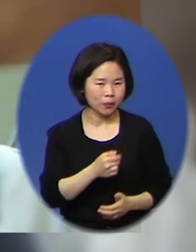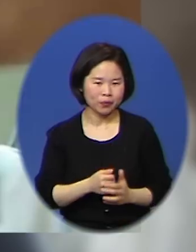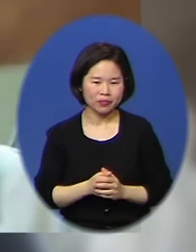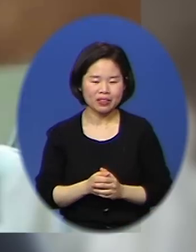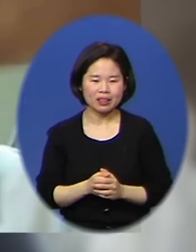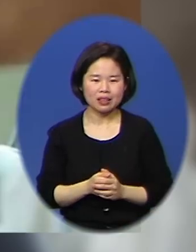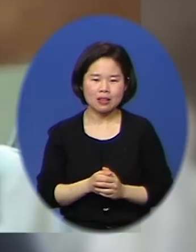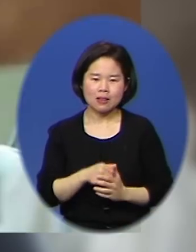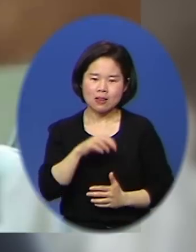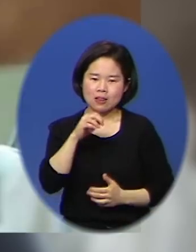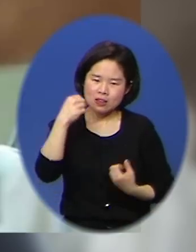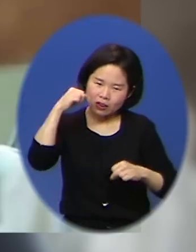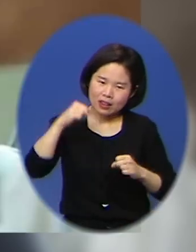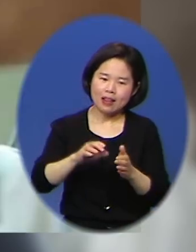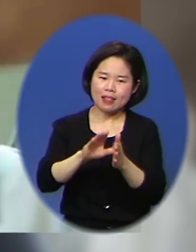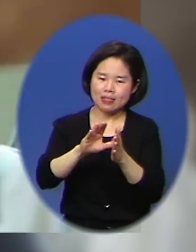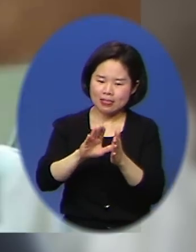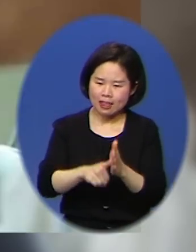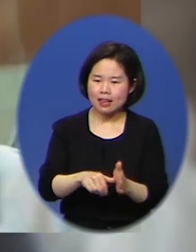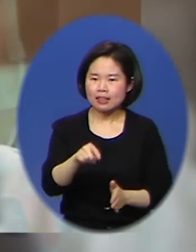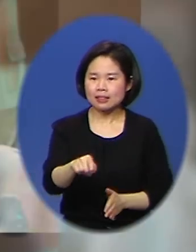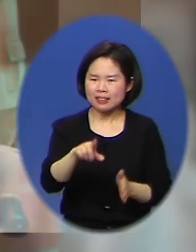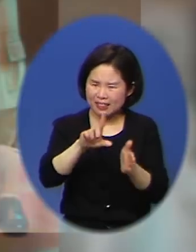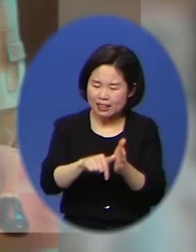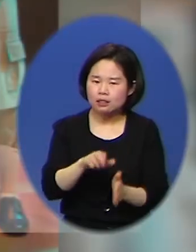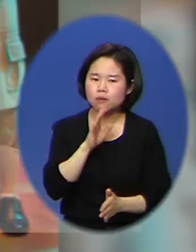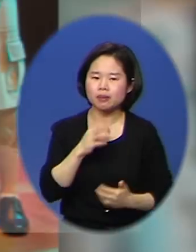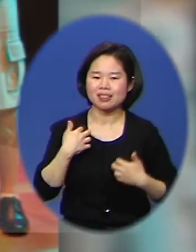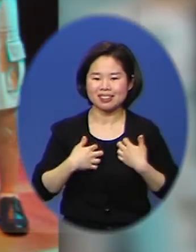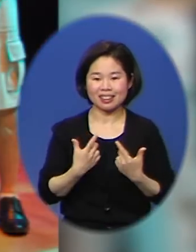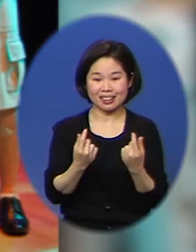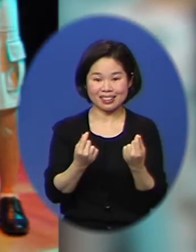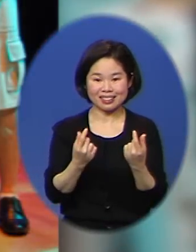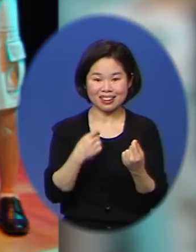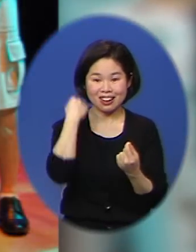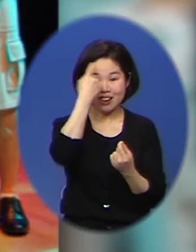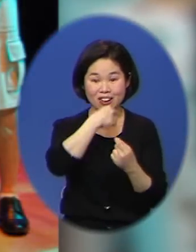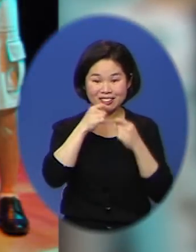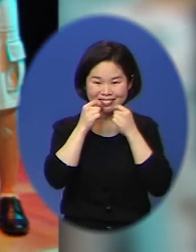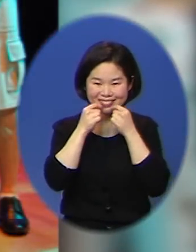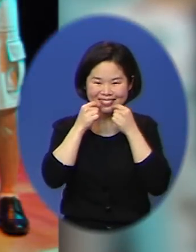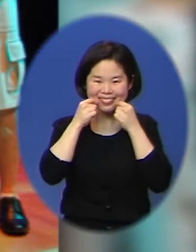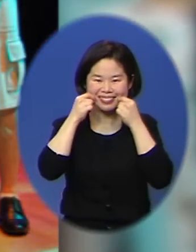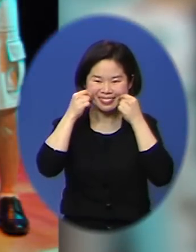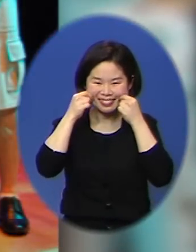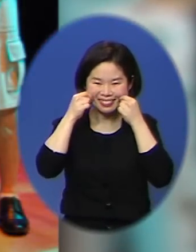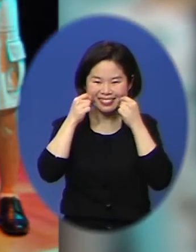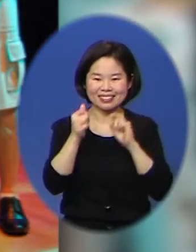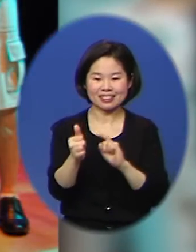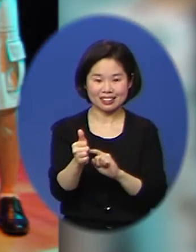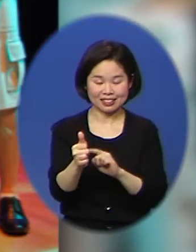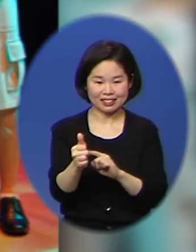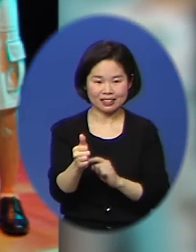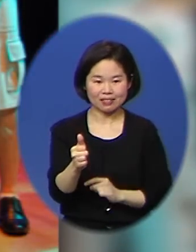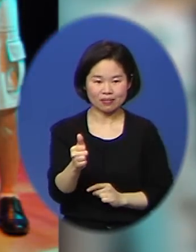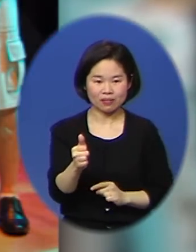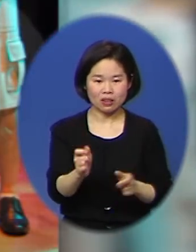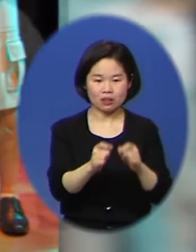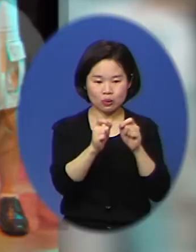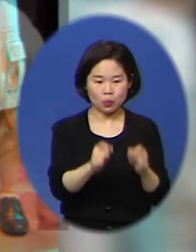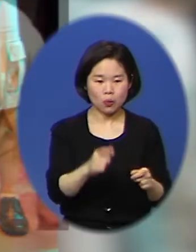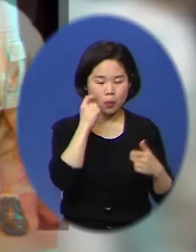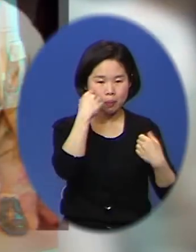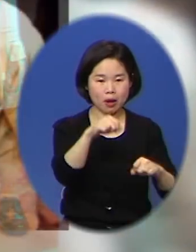연기를 하는 그 순간이 가장 즐거운 듯 얼굴에 웃음이 만연한 그지만 동료 배우들에게